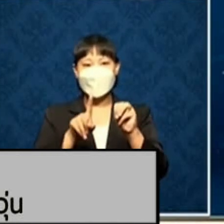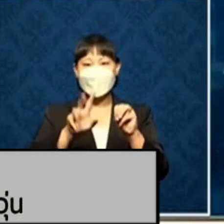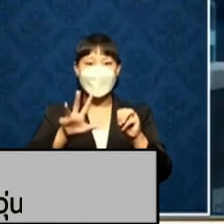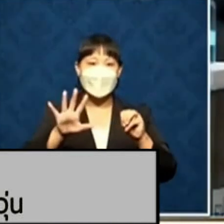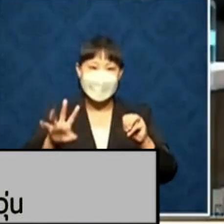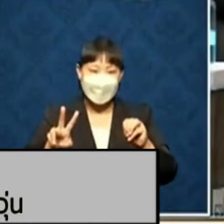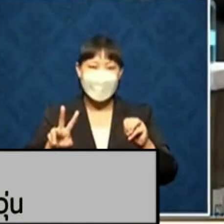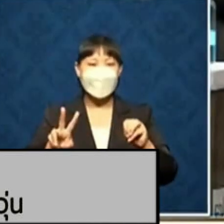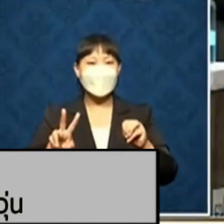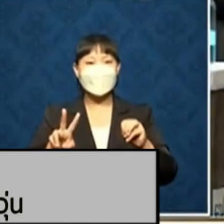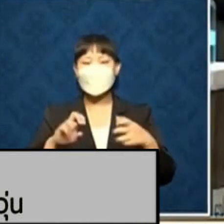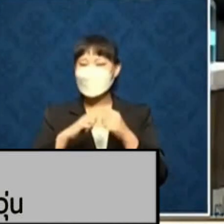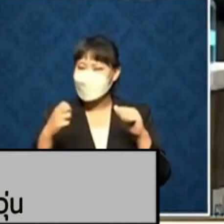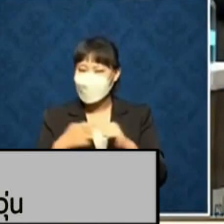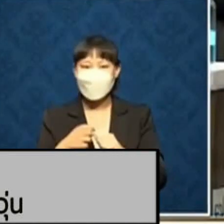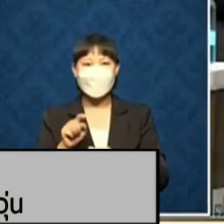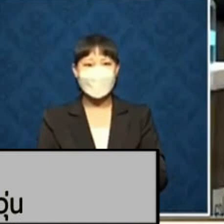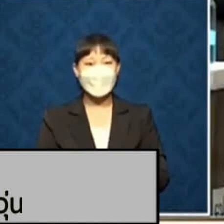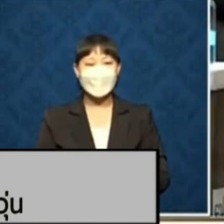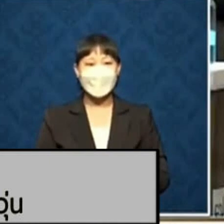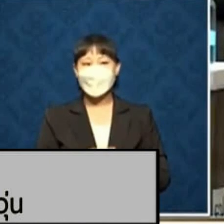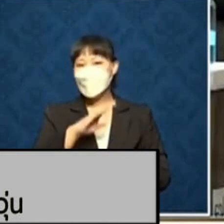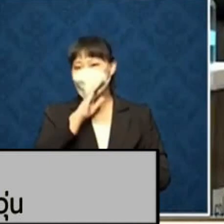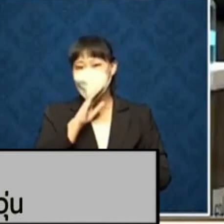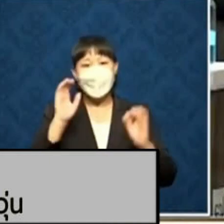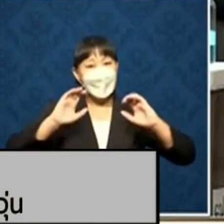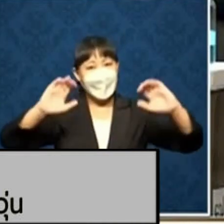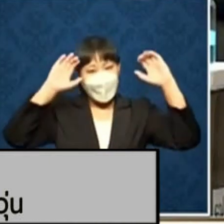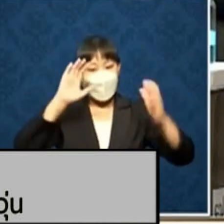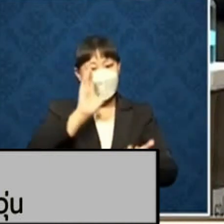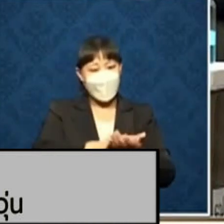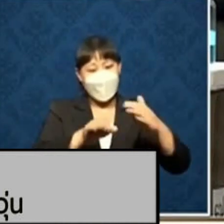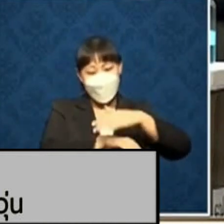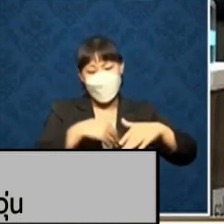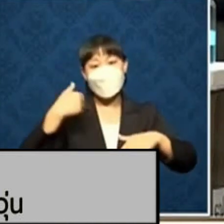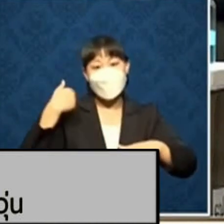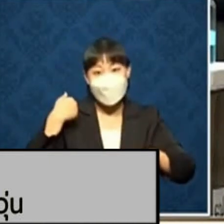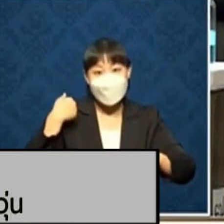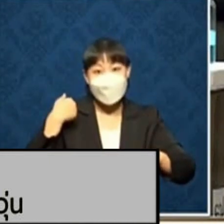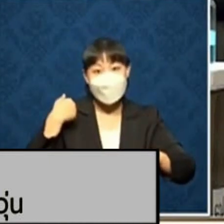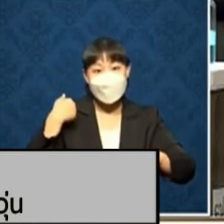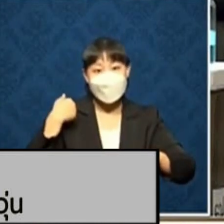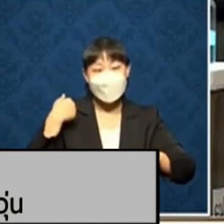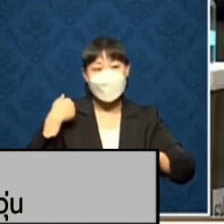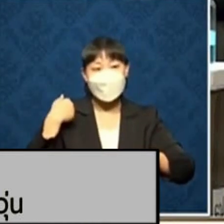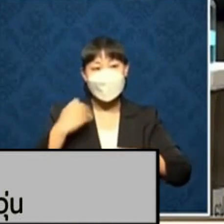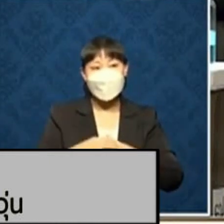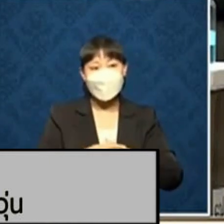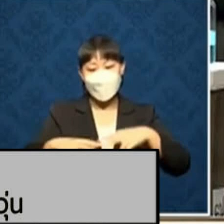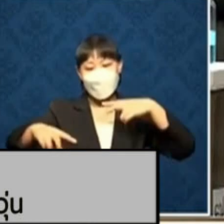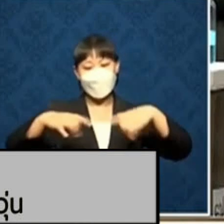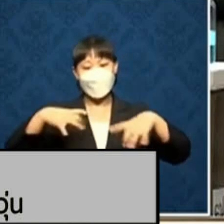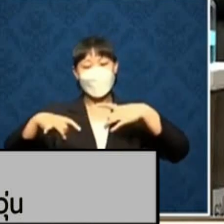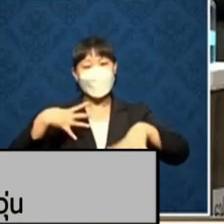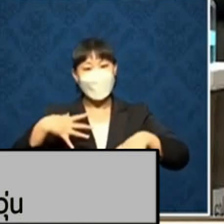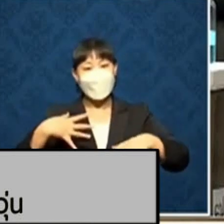ชิกฝั่งรัฐบาลถ้ามีข้อมูลอีกด้านนึงผมไม่อยากจะบอกว่าเป็น